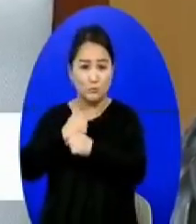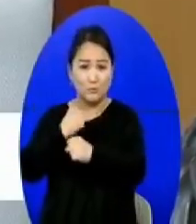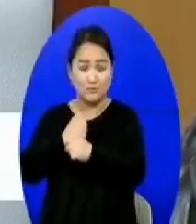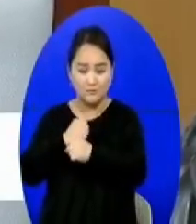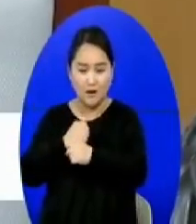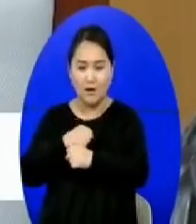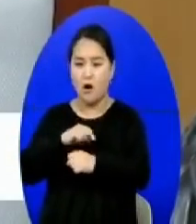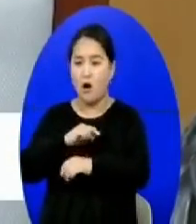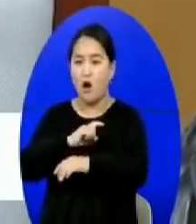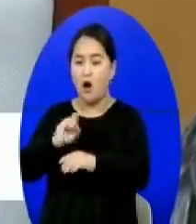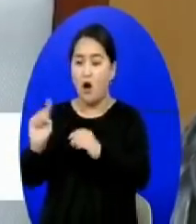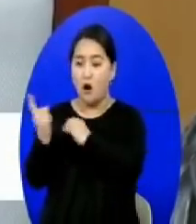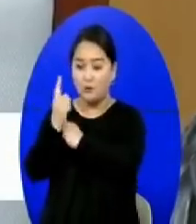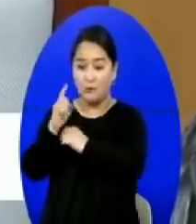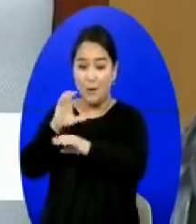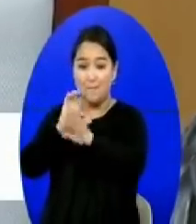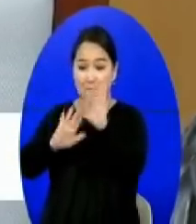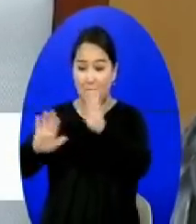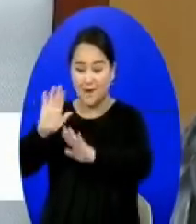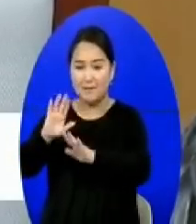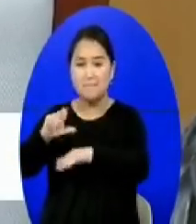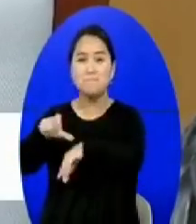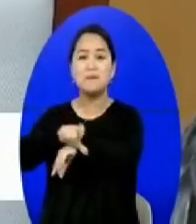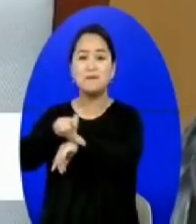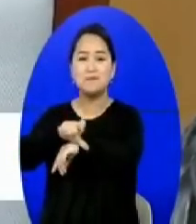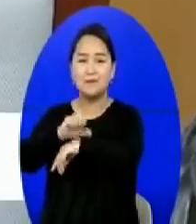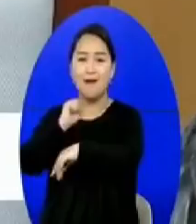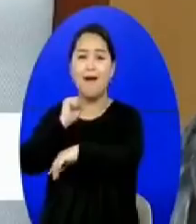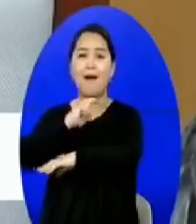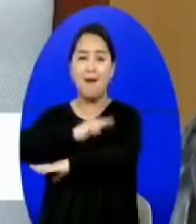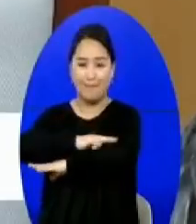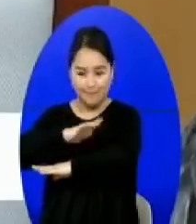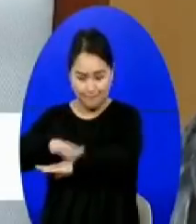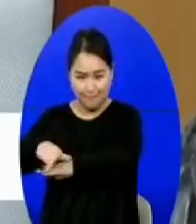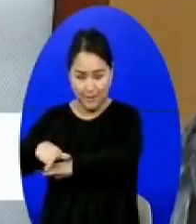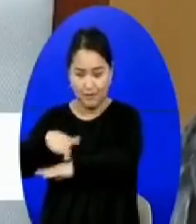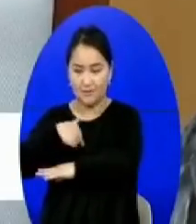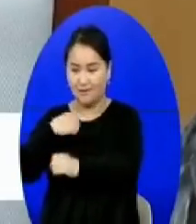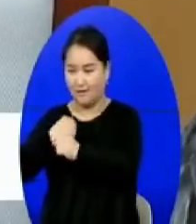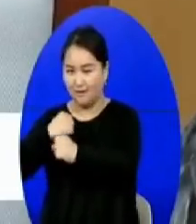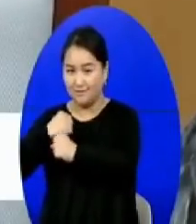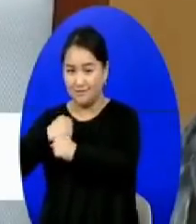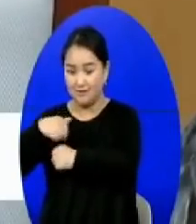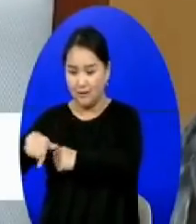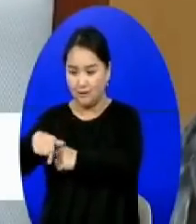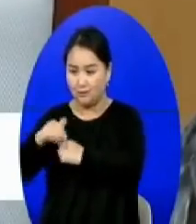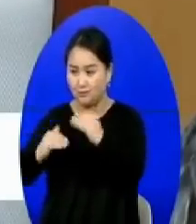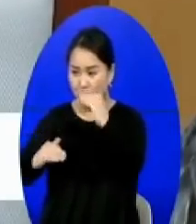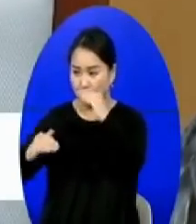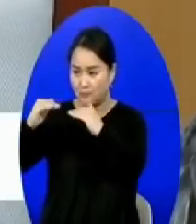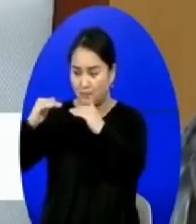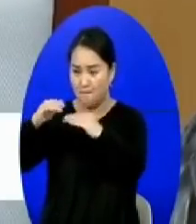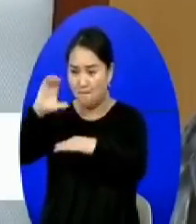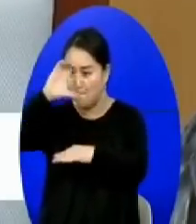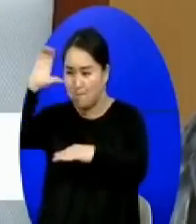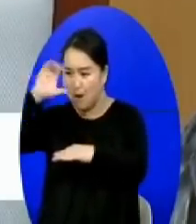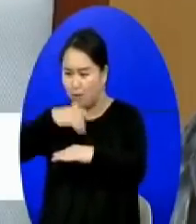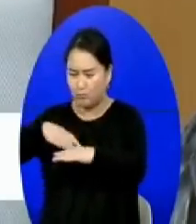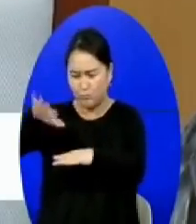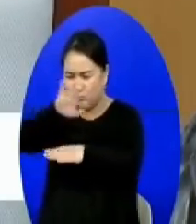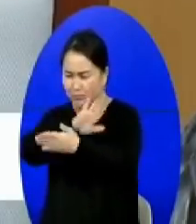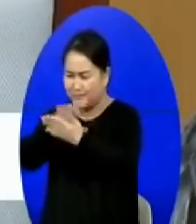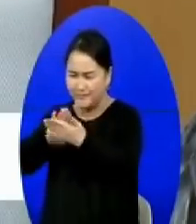байдлын мэрэгжлийн анги гэж бол манад байдаг. Онцгой байдлын мэрэгжлийн анги бол өөрөө яг ажиллаж байгаа. Тэр төвшөнд бол ерөөсөө байгуулгын хэмжээнд бол сая бүтэн